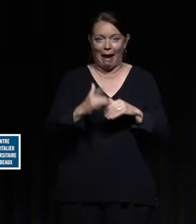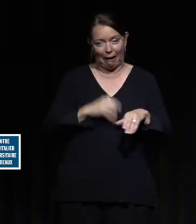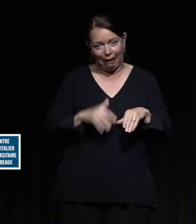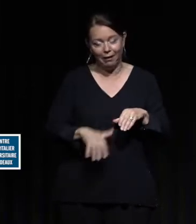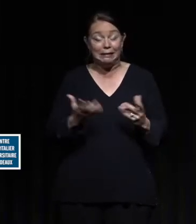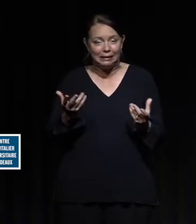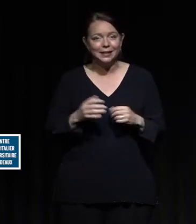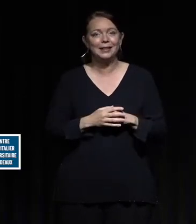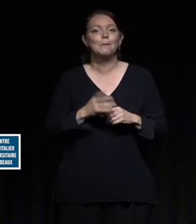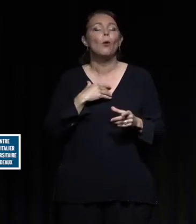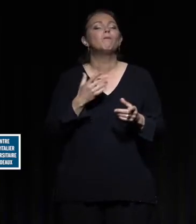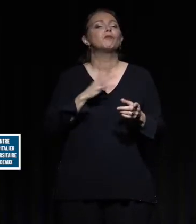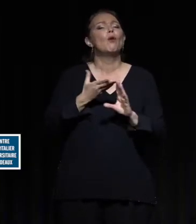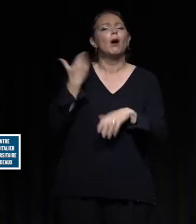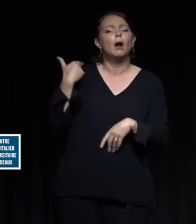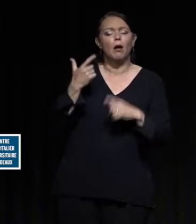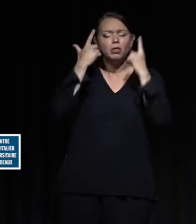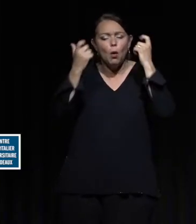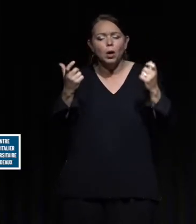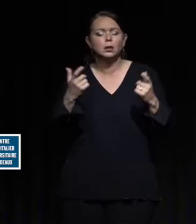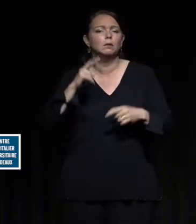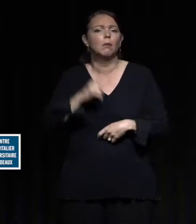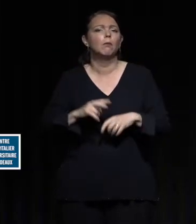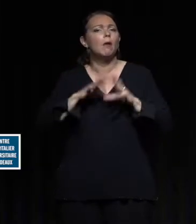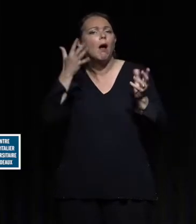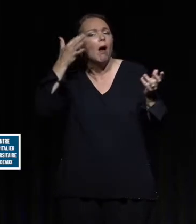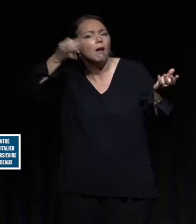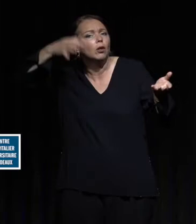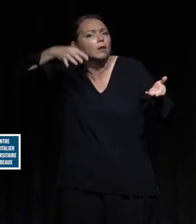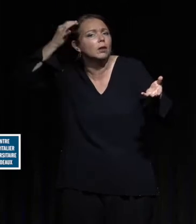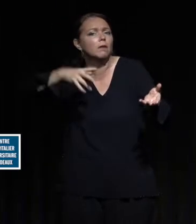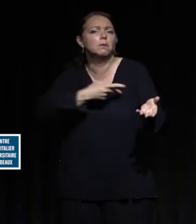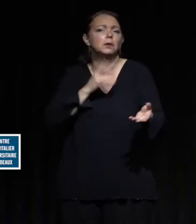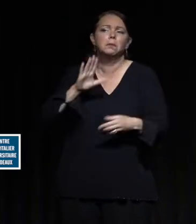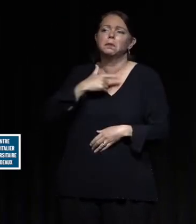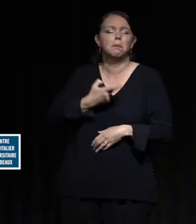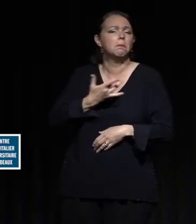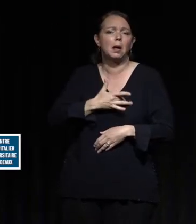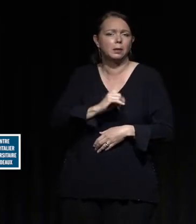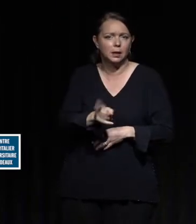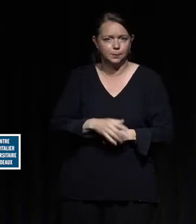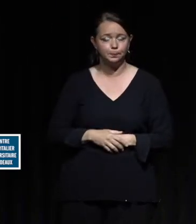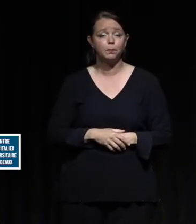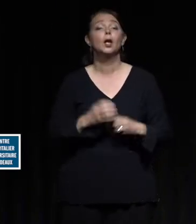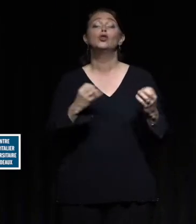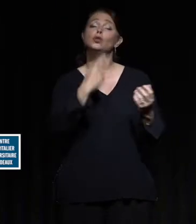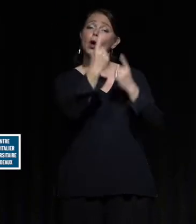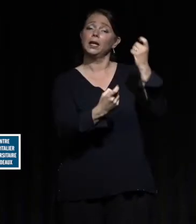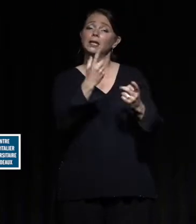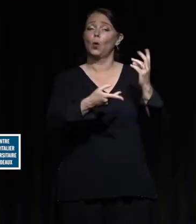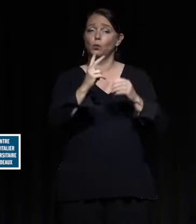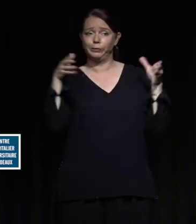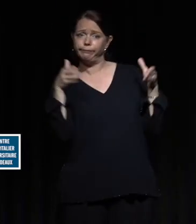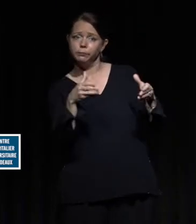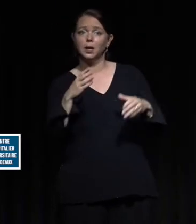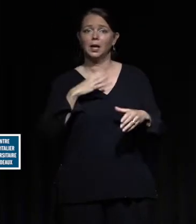retenir, on a inventé plein de théories. Vous voyez, des trucs médicaux qui sont pas très intéressants. Une des questions qui revient souvent, c'est: y a-t-il